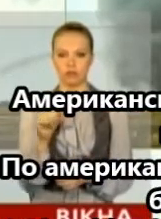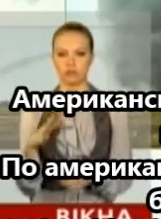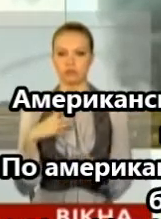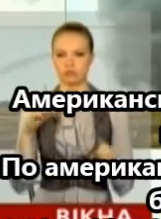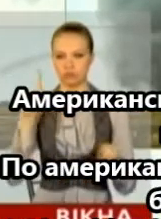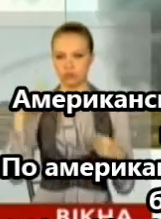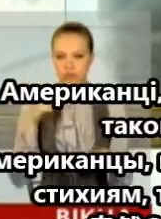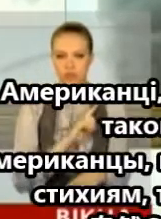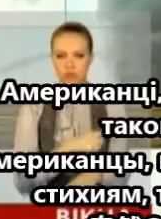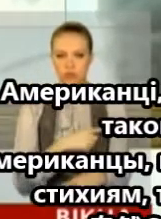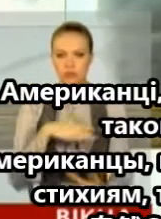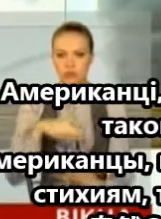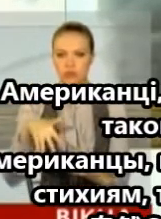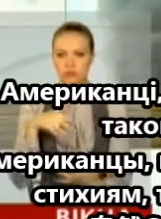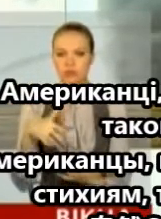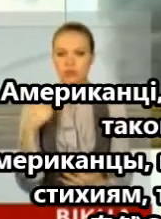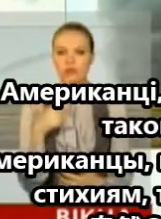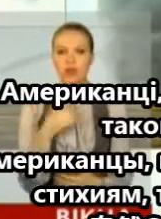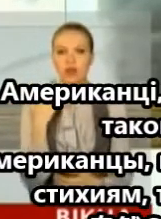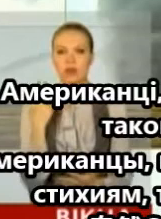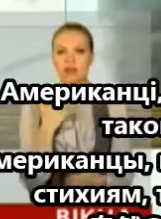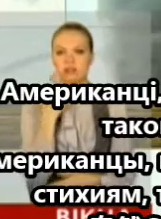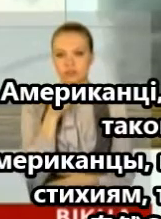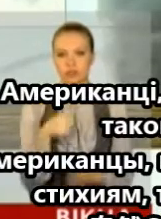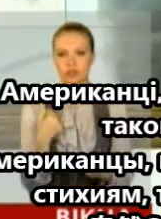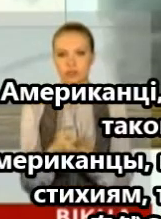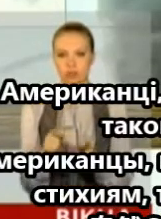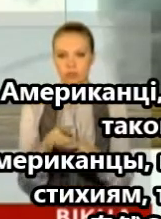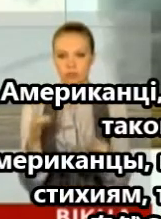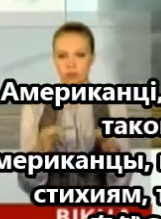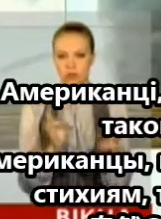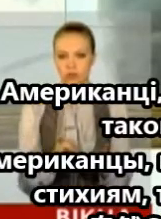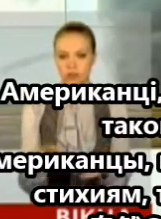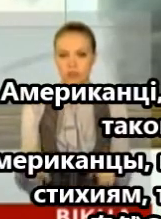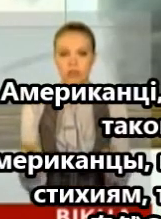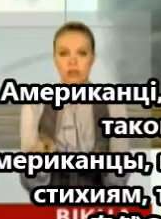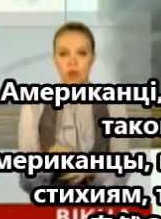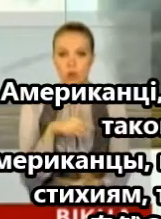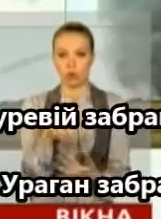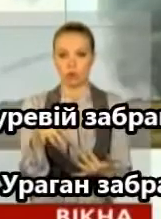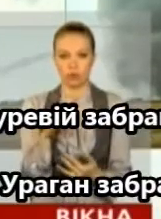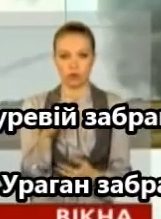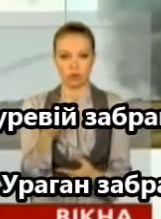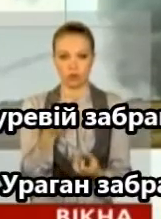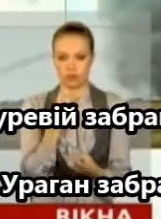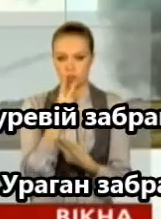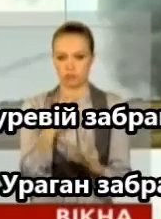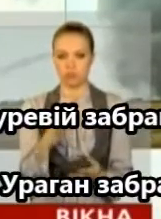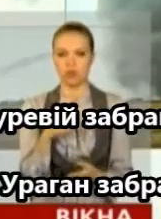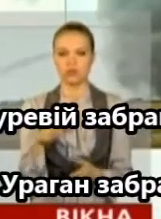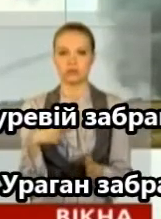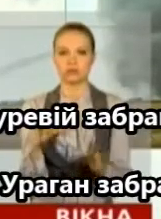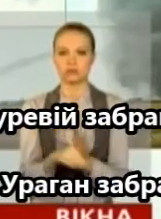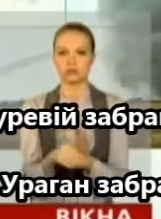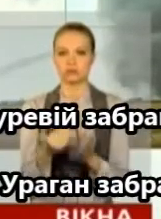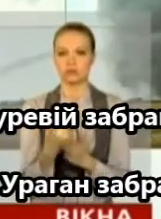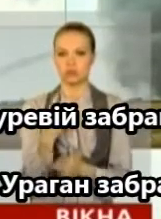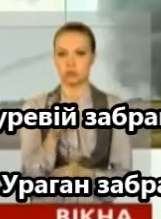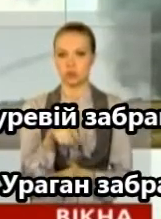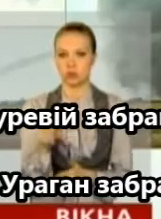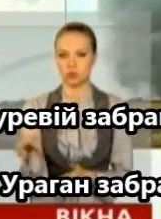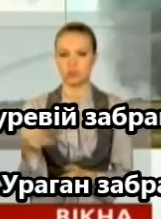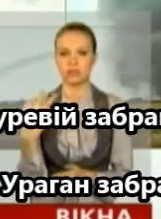шаленої сили буревій. Американці, які звикли до природних стихій, такого торнадо ще не бачили. Він забрав життя майже сотні